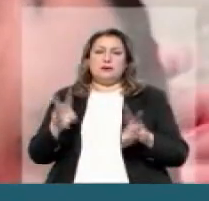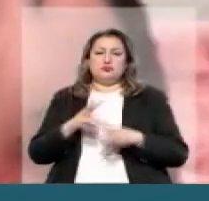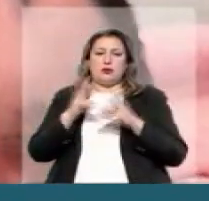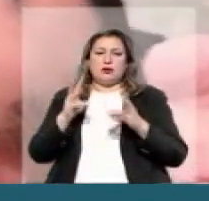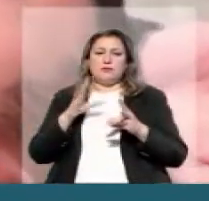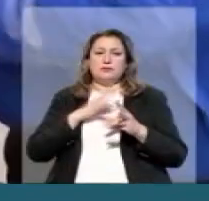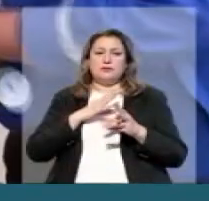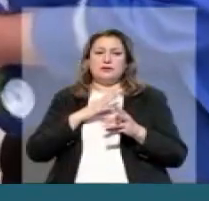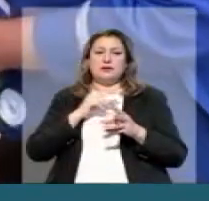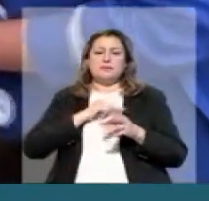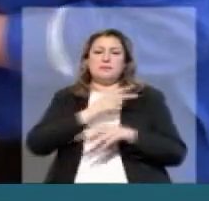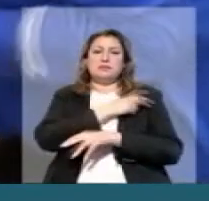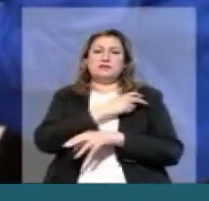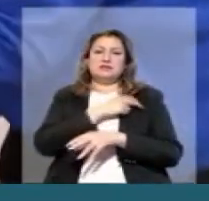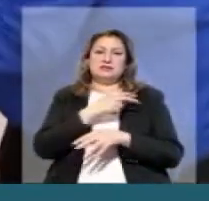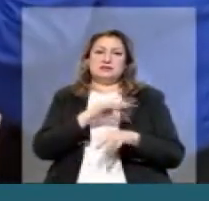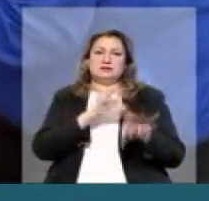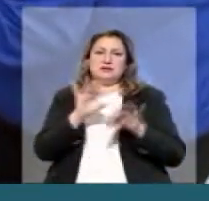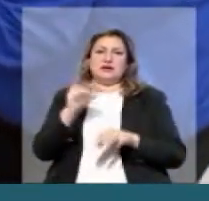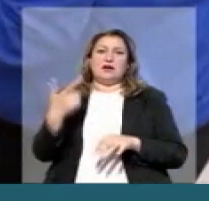да жұмылдырылды.